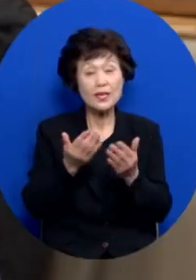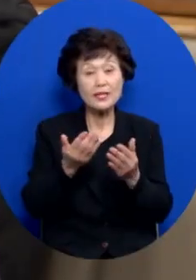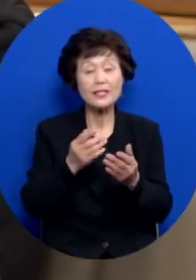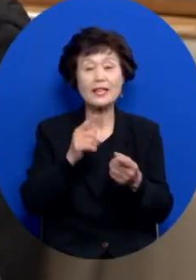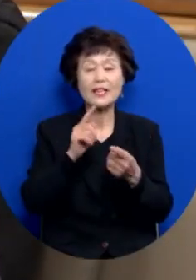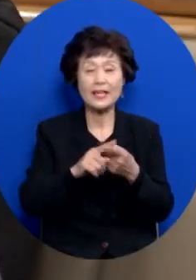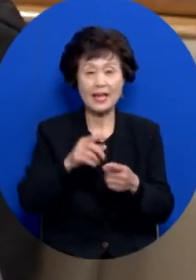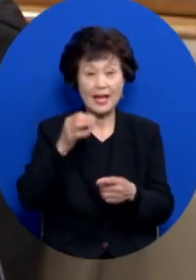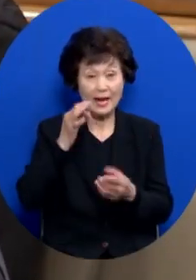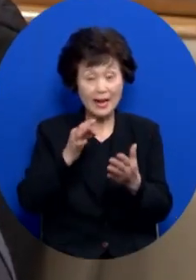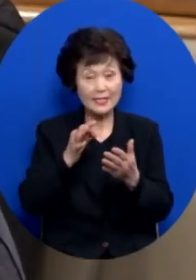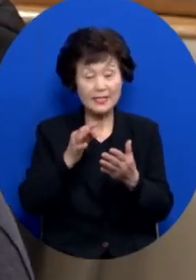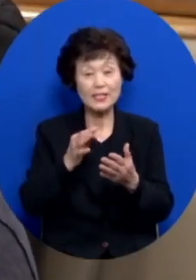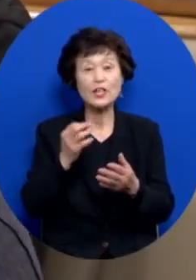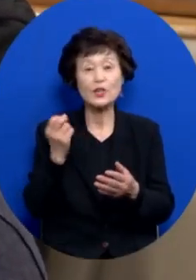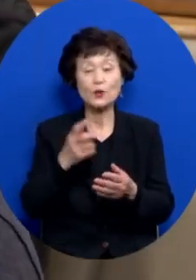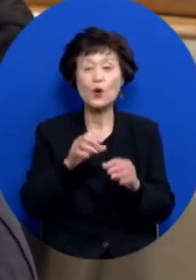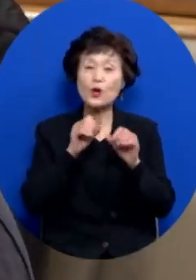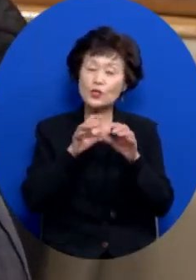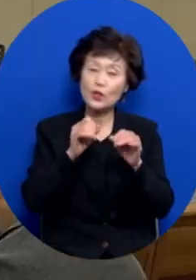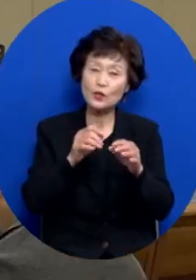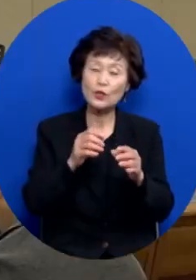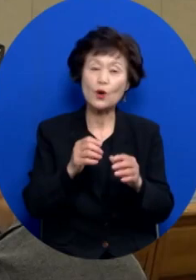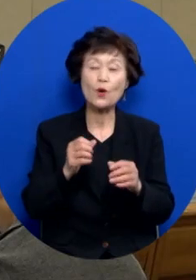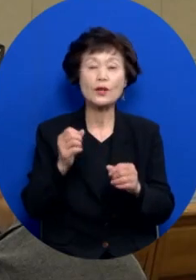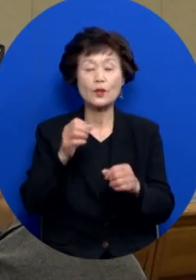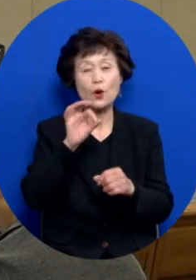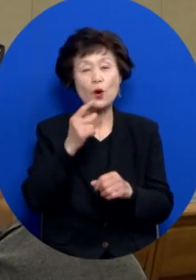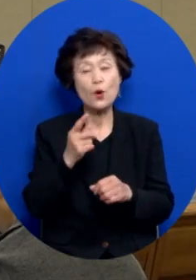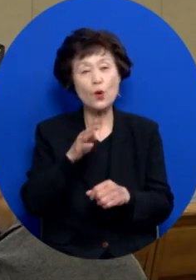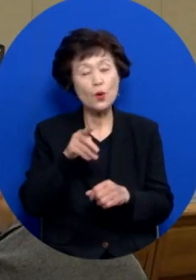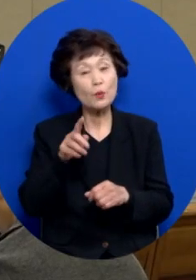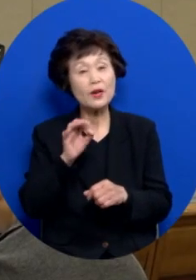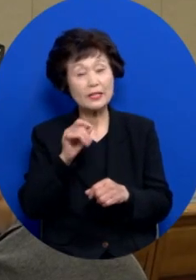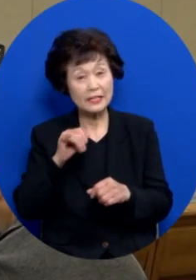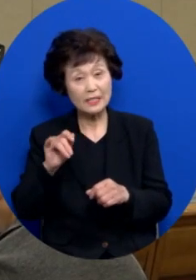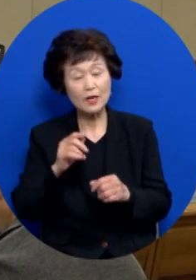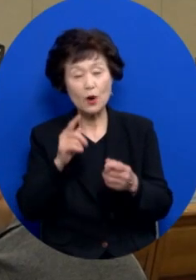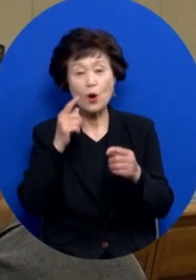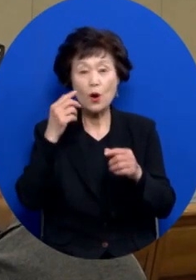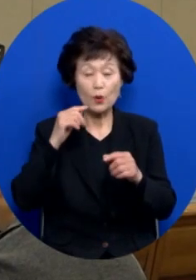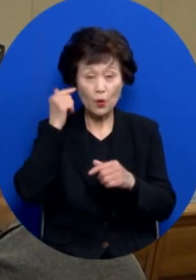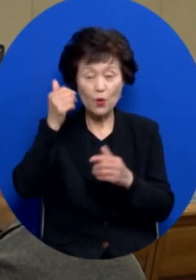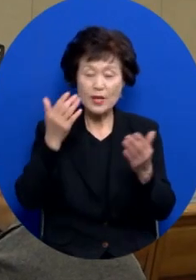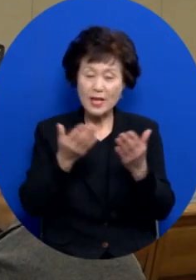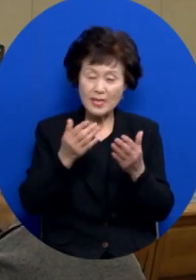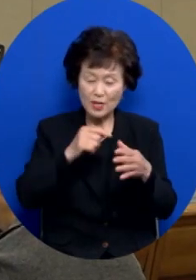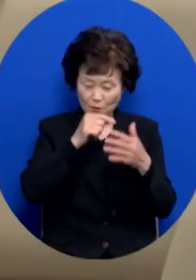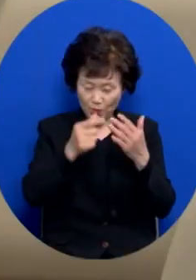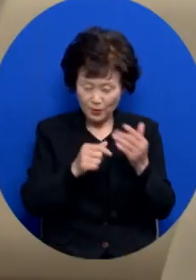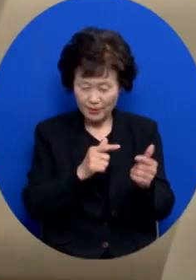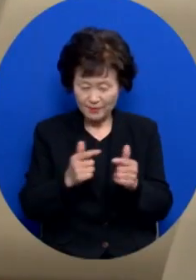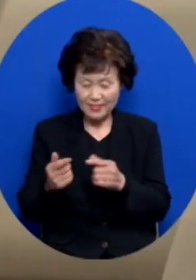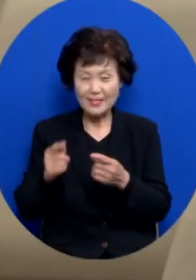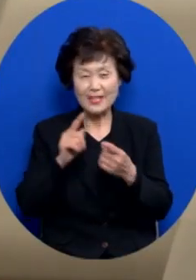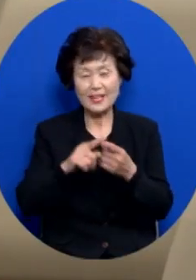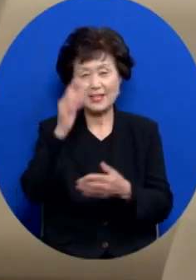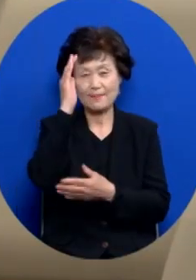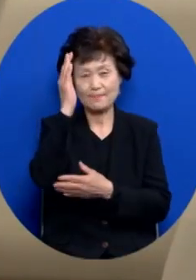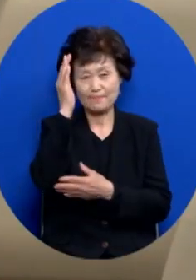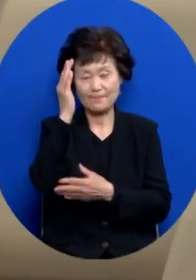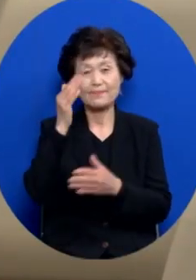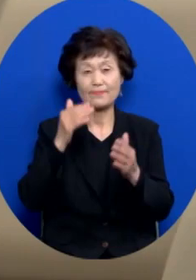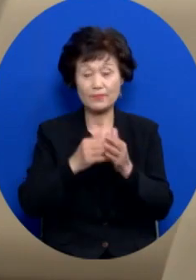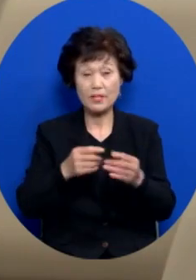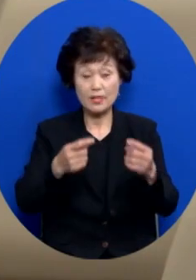교회 주의 장막 비전, 선교와 오병이어 1년 목회 프로그램 등에 대해 각각 강의했습니다. 세미나에